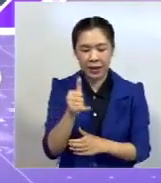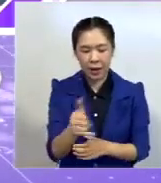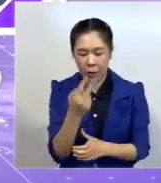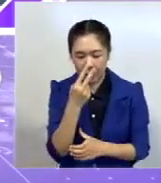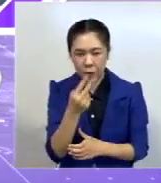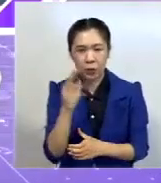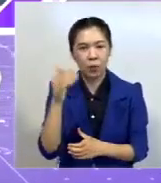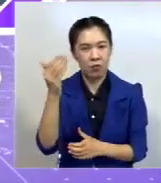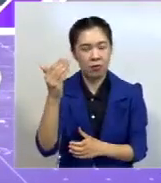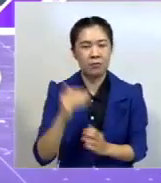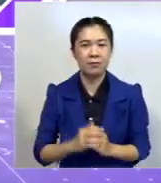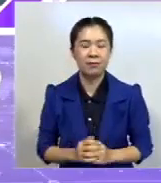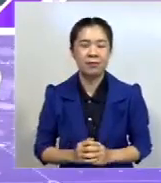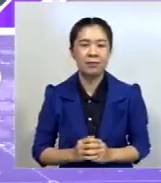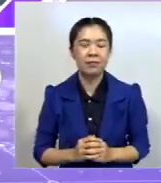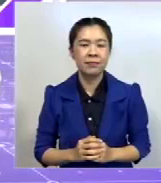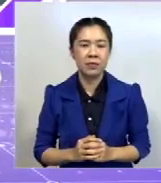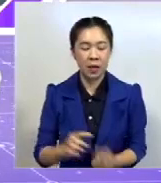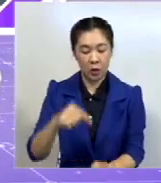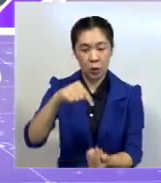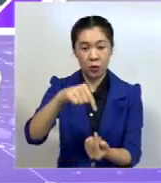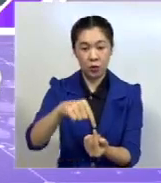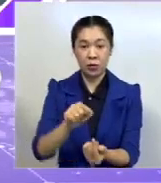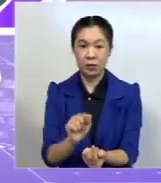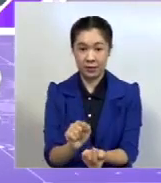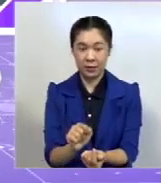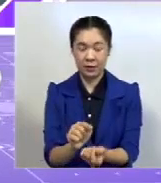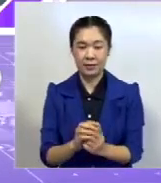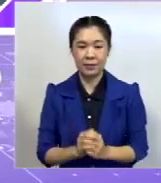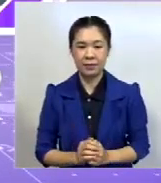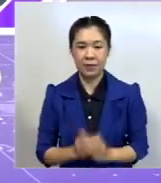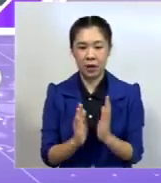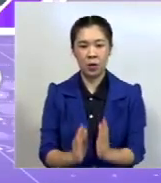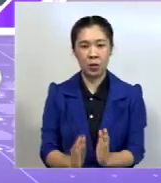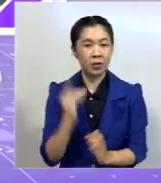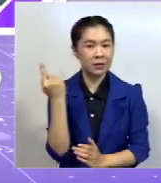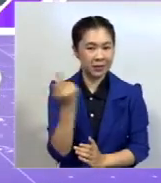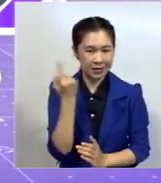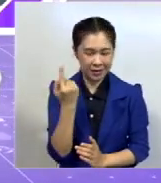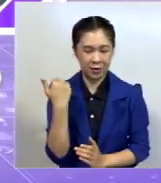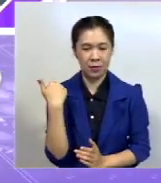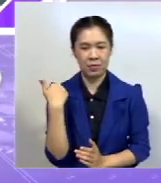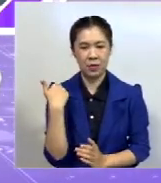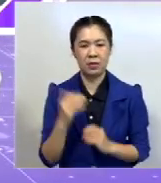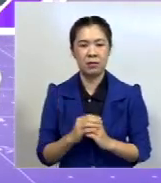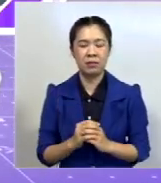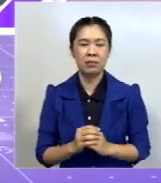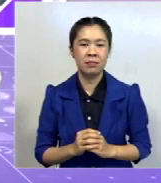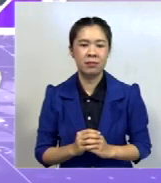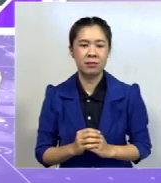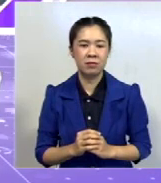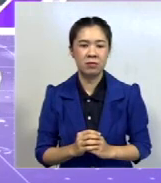ครับ ค่ะแล้วอย่างจุดที่เกิดเหตุเนี่ยค่ะก็เป็นจุดที่มีนักท่องเที่ยวด้วยแล้วก็แน่นอนช่วงนี้เป็นช่วง